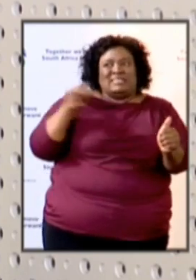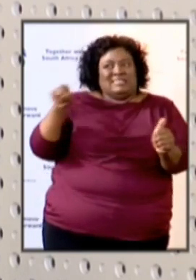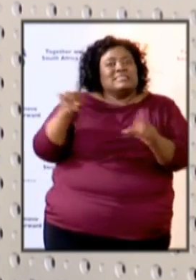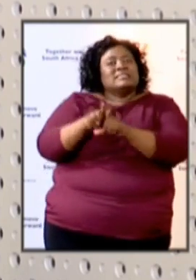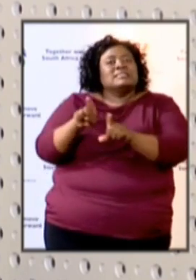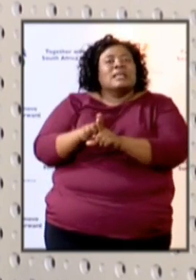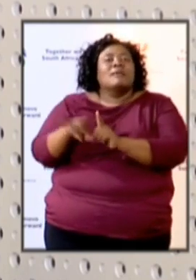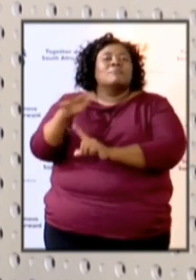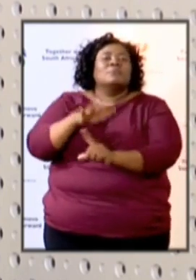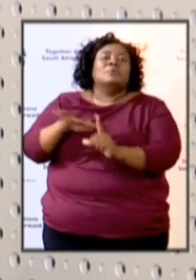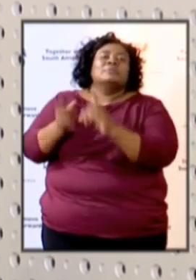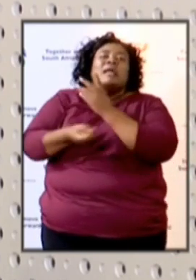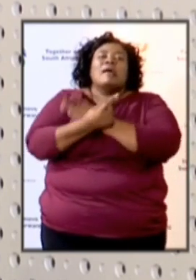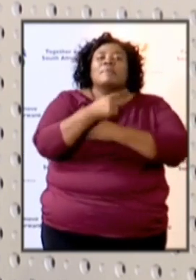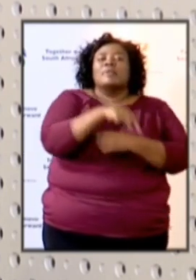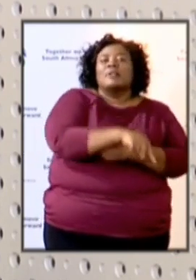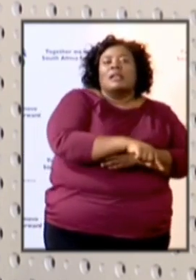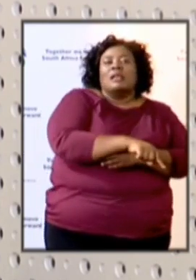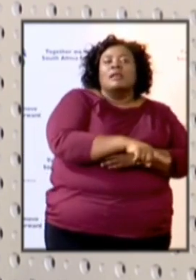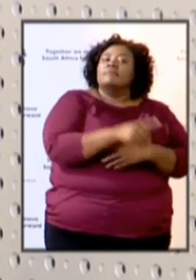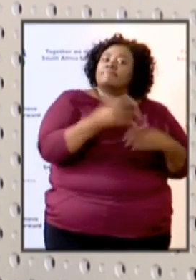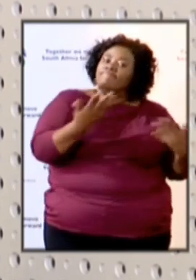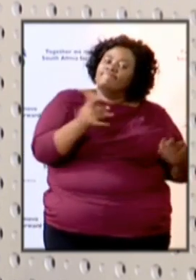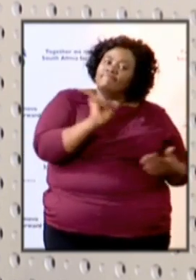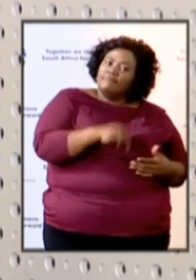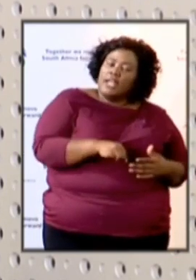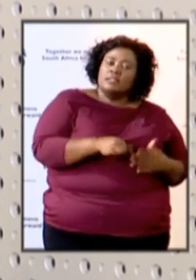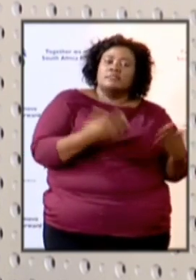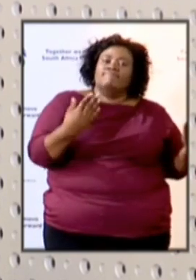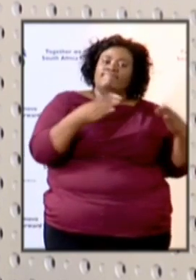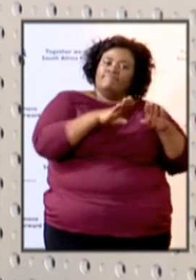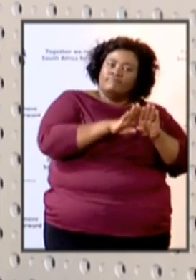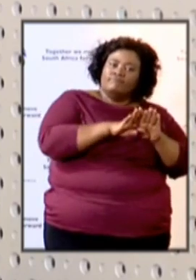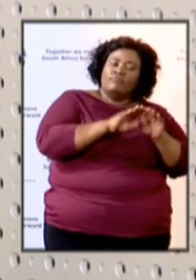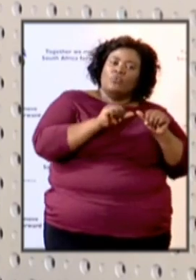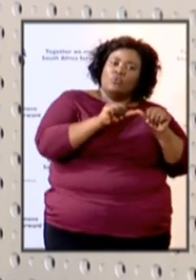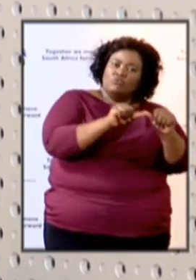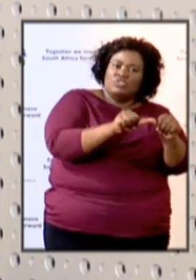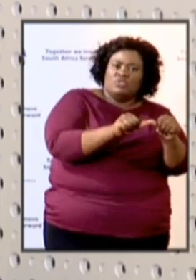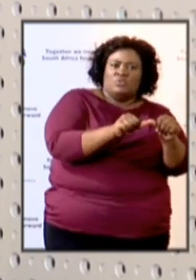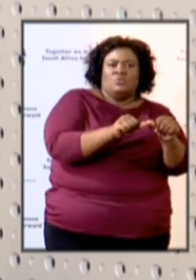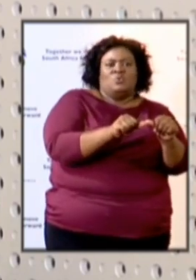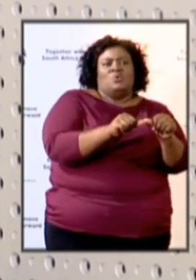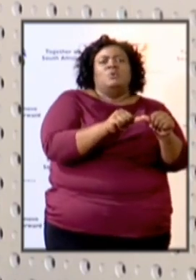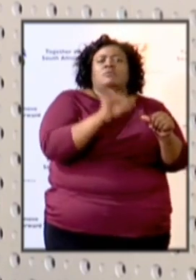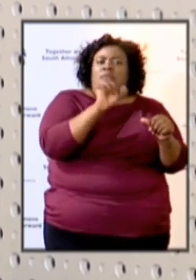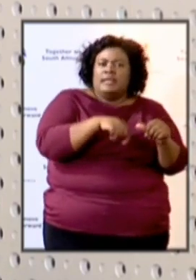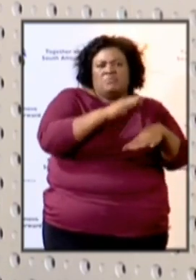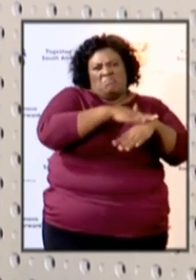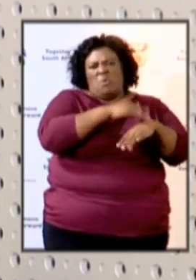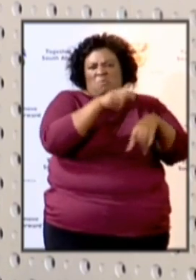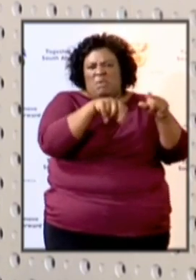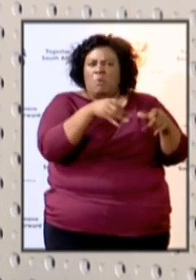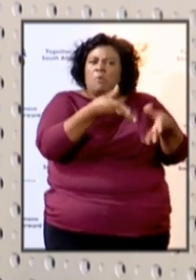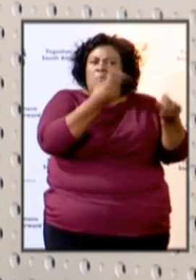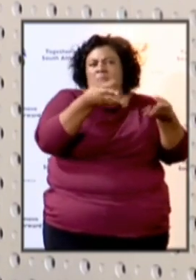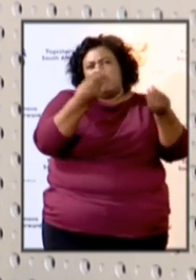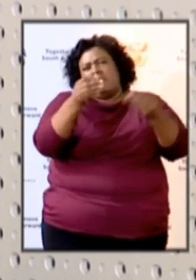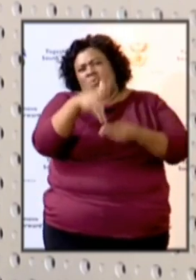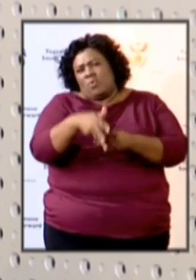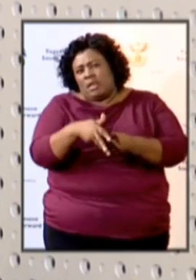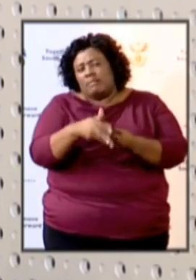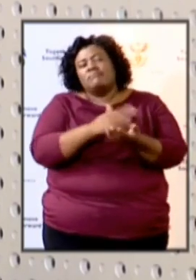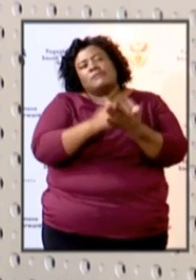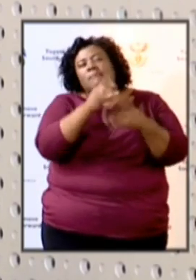sona isifo sizoqhubeka, kuzoba khona abaningana abazoba naso, kuzoba khona abazoshona,